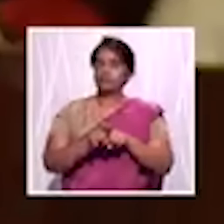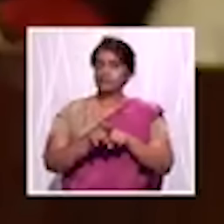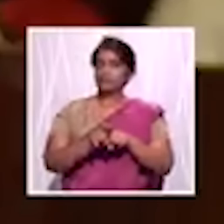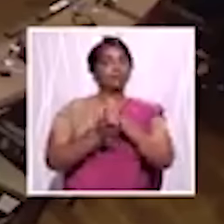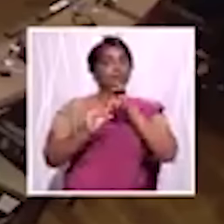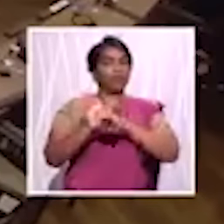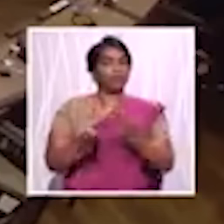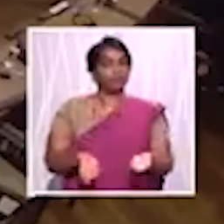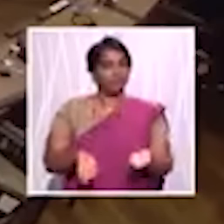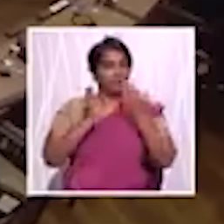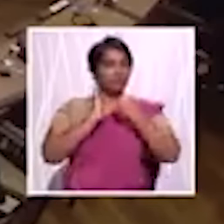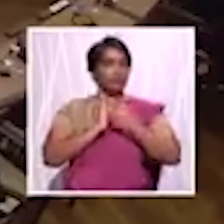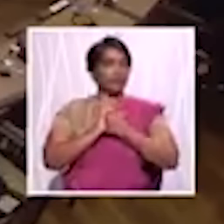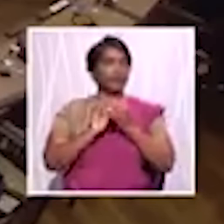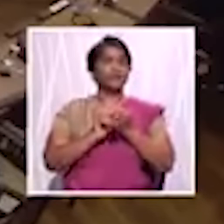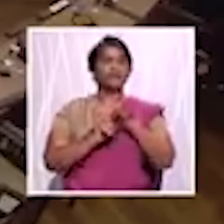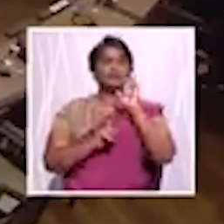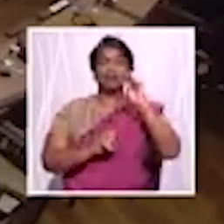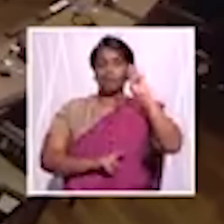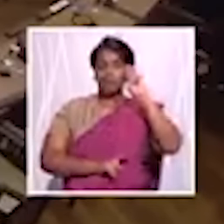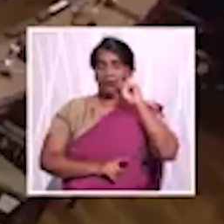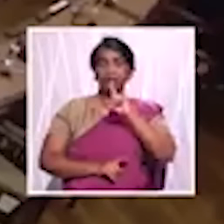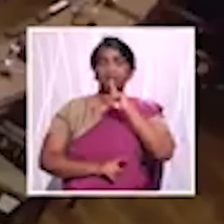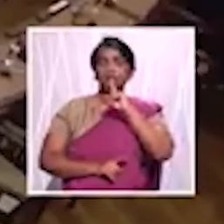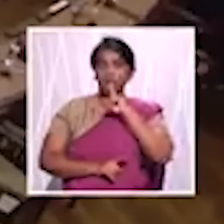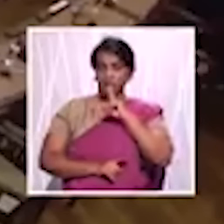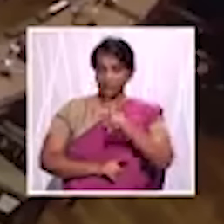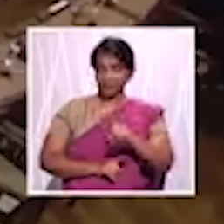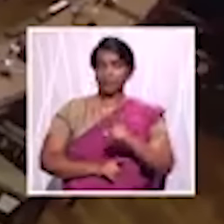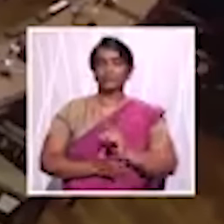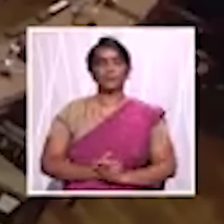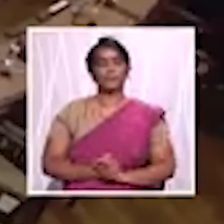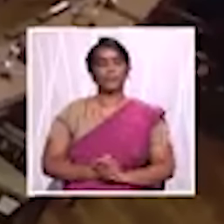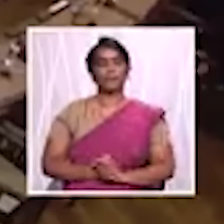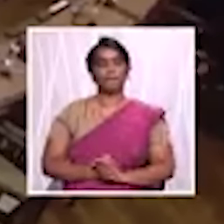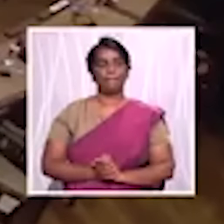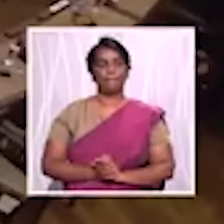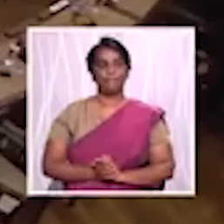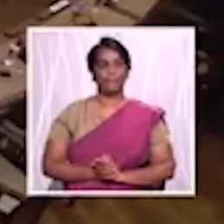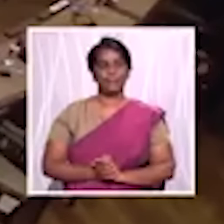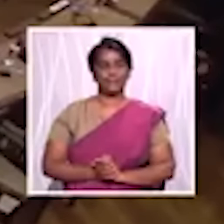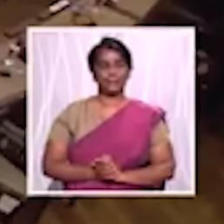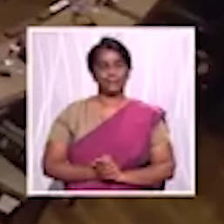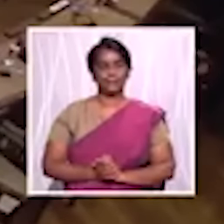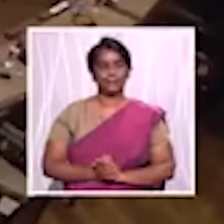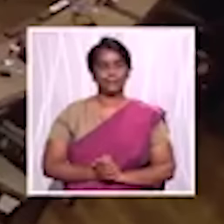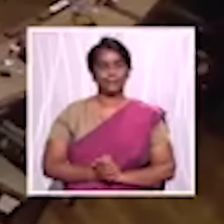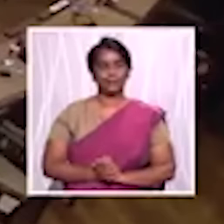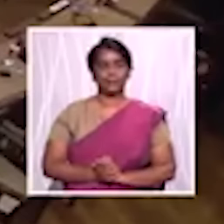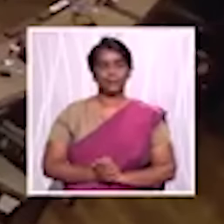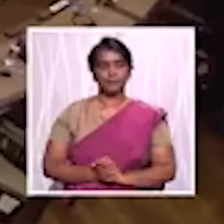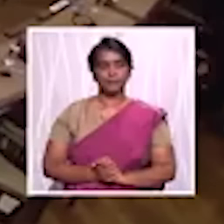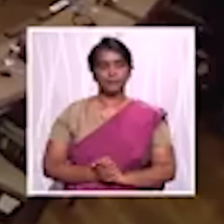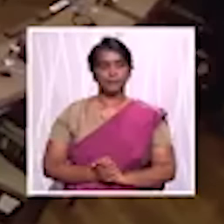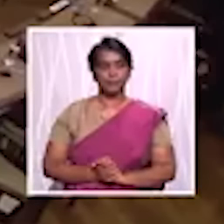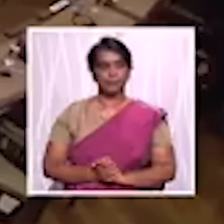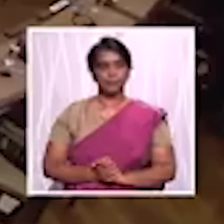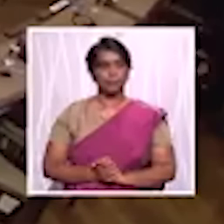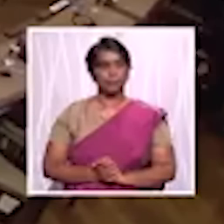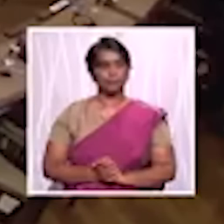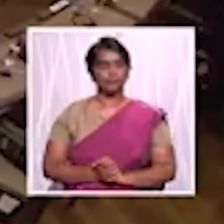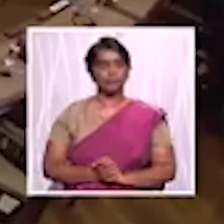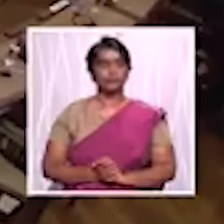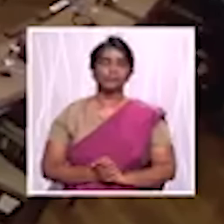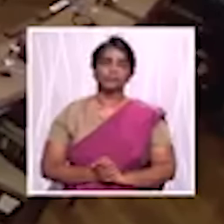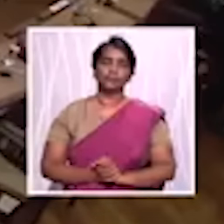விடயம் இருக்கையில் தமிழர்களின் இருதரப்பு தொடர்பில் கேள்வி அளிந்தது வடக்கு மற்றும் கிழக்கு மக்கள் ஜனாதிபதி அனுரகுமார்